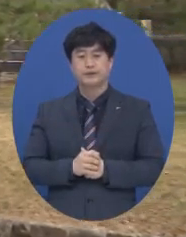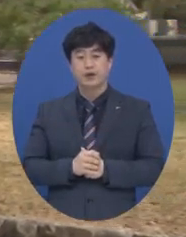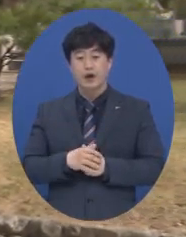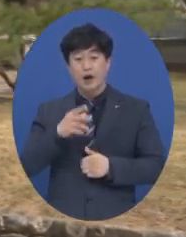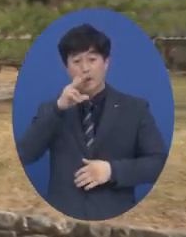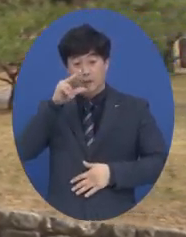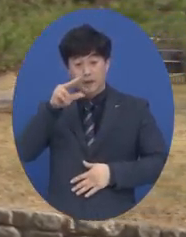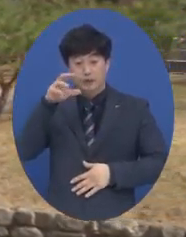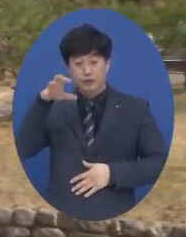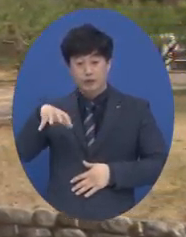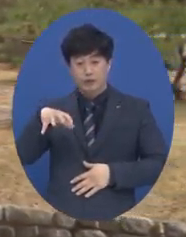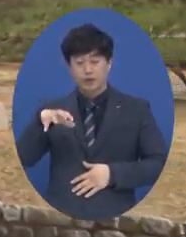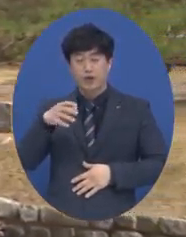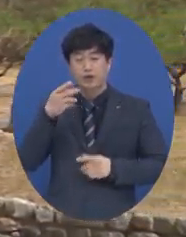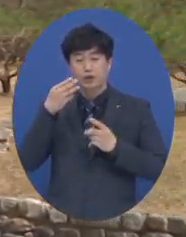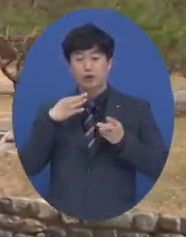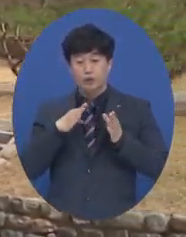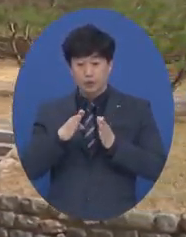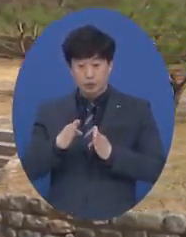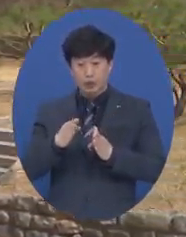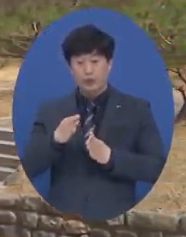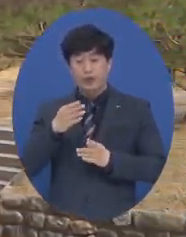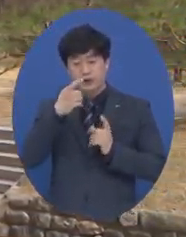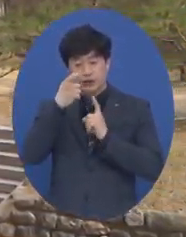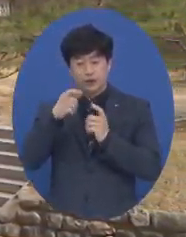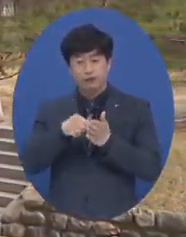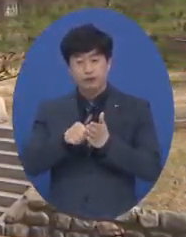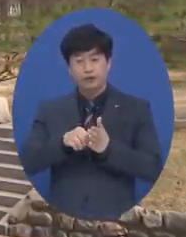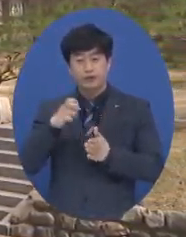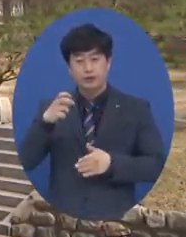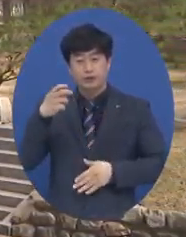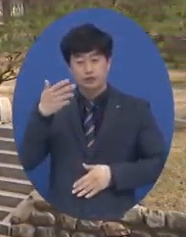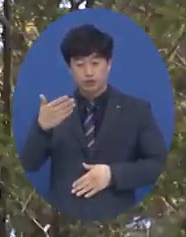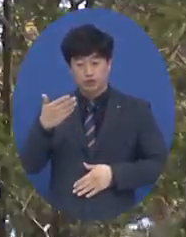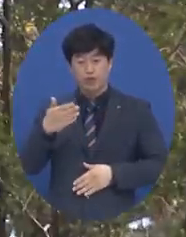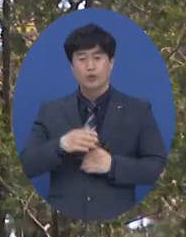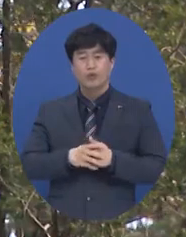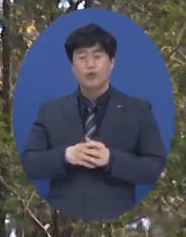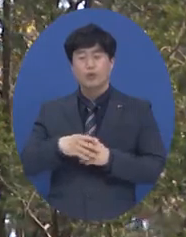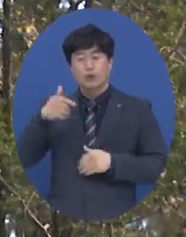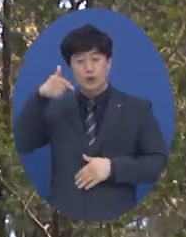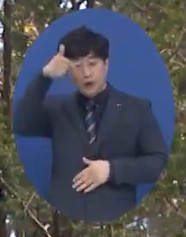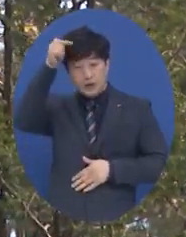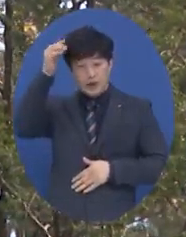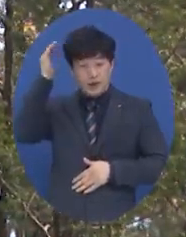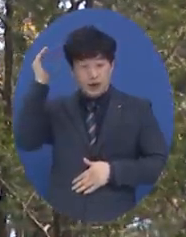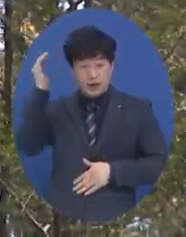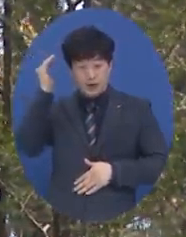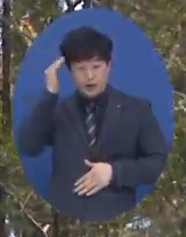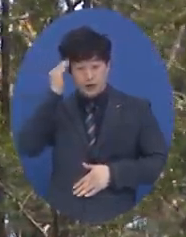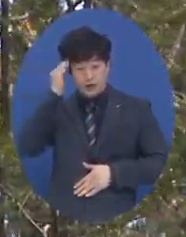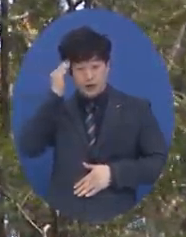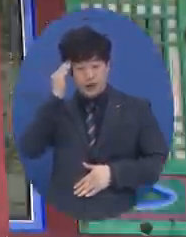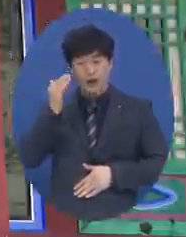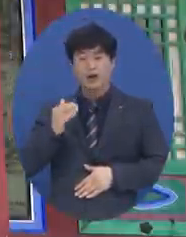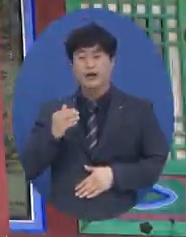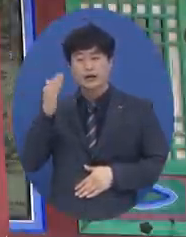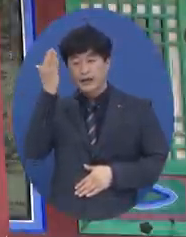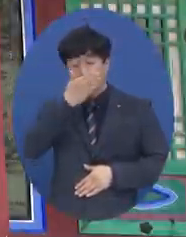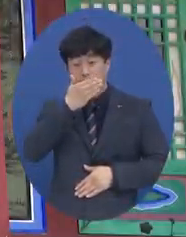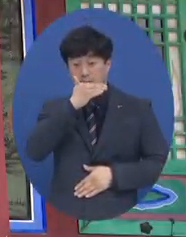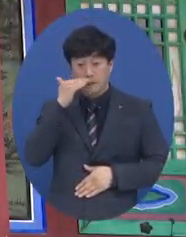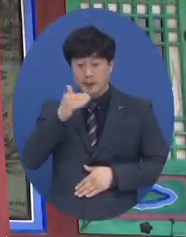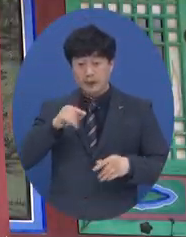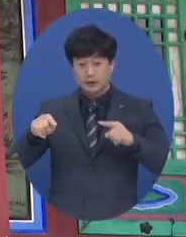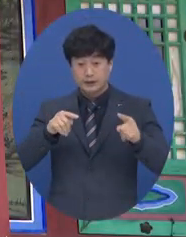경기도 기념물 체 29 조선초기의 명제 상위 자 대표적인 청백리 인 황희 선생의 영당